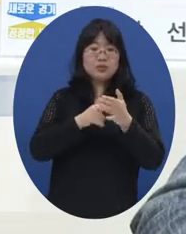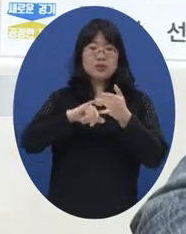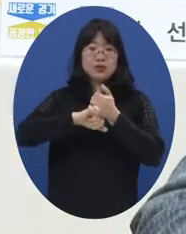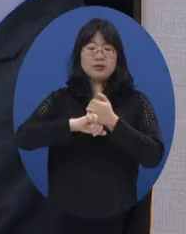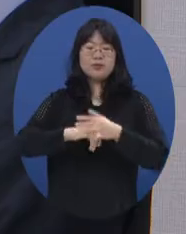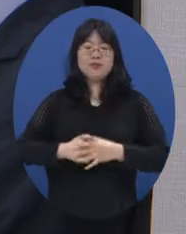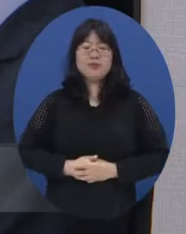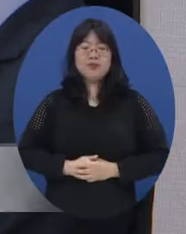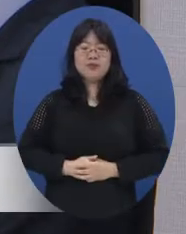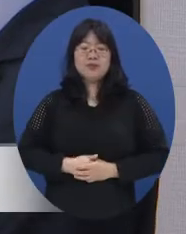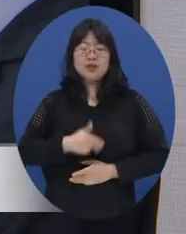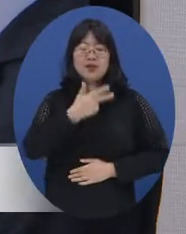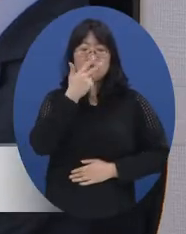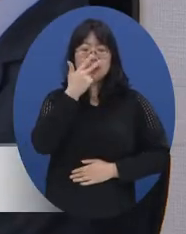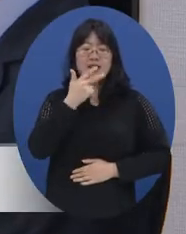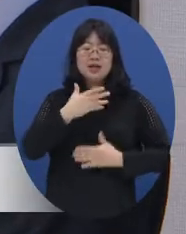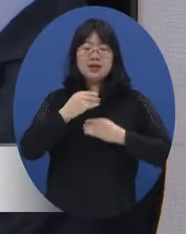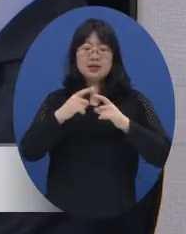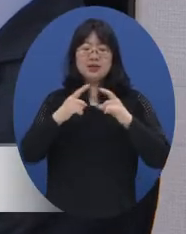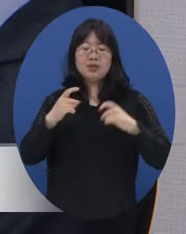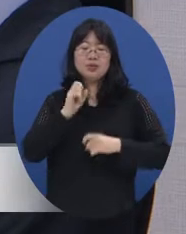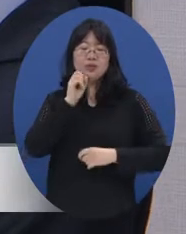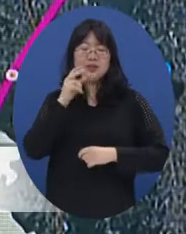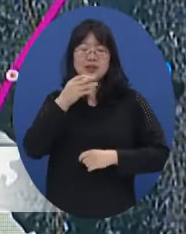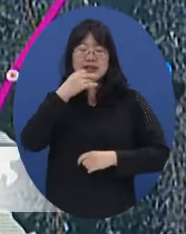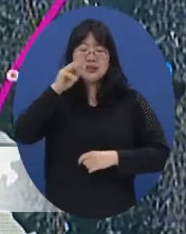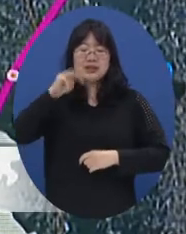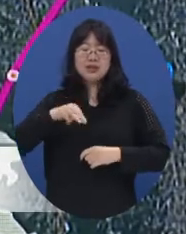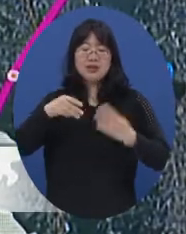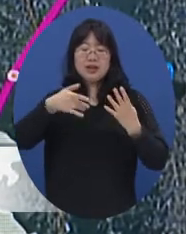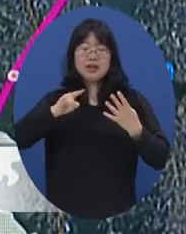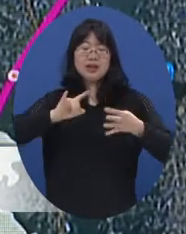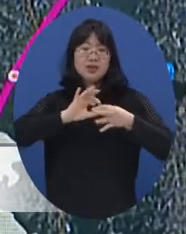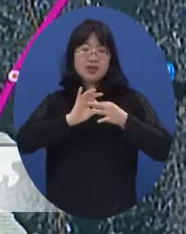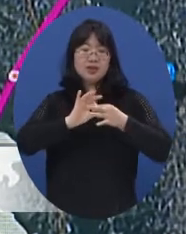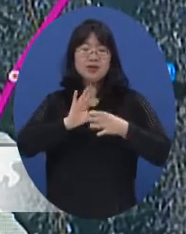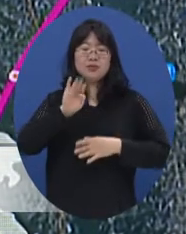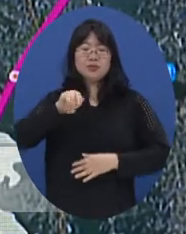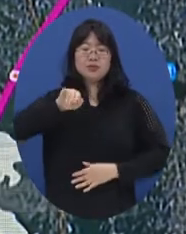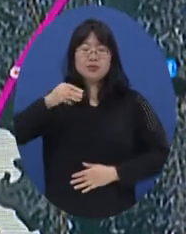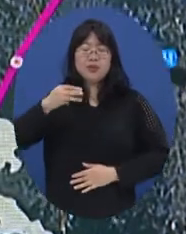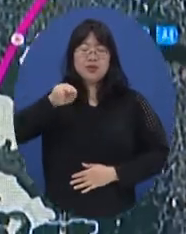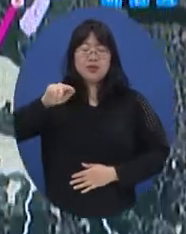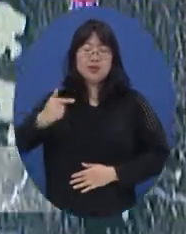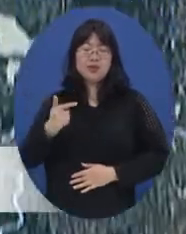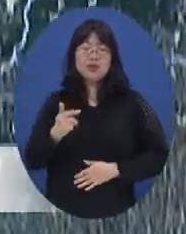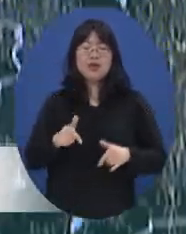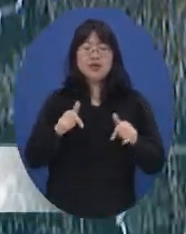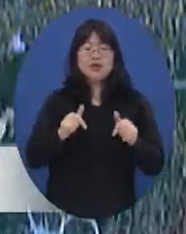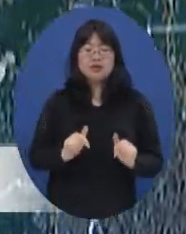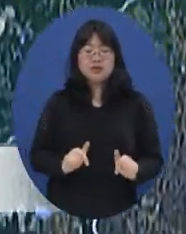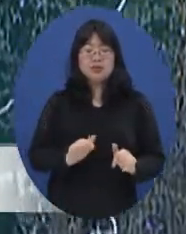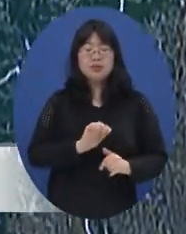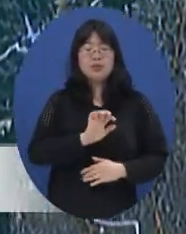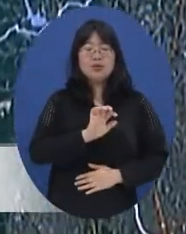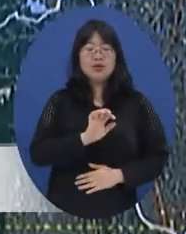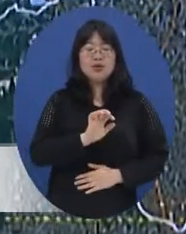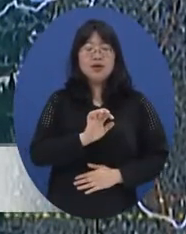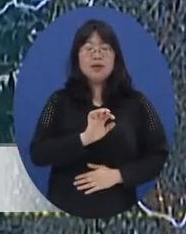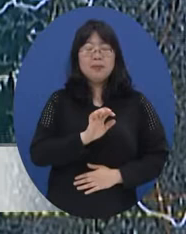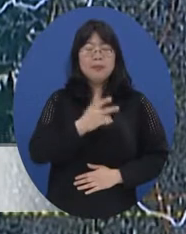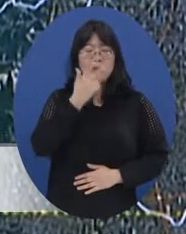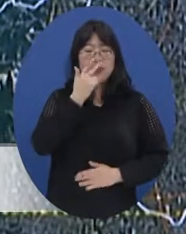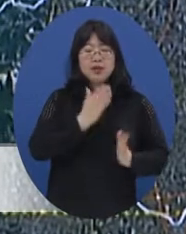신속하게 추진하도록 하겠습니다. 평택과 안성, 용인, 이천 등 도내 4개 시를 잇게 되는 평택 구발선. 서쪽으론 포승 평택선을